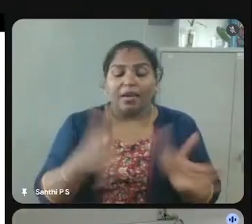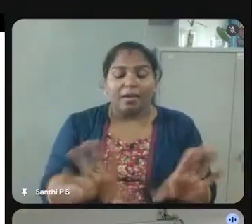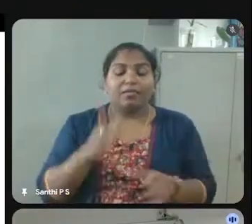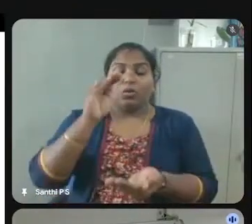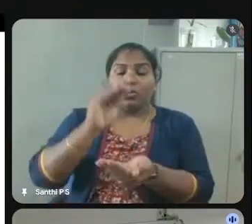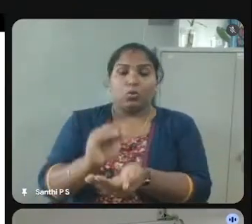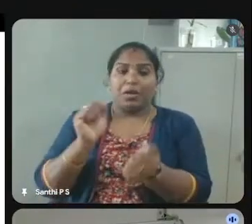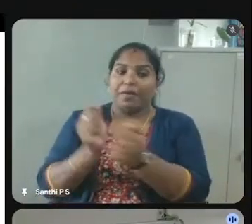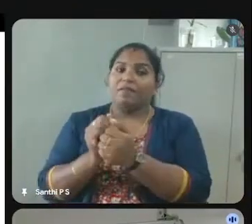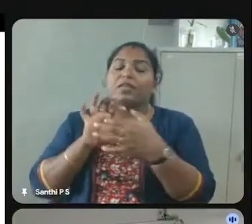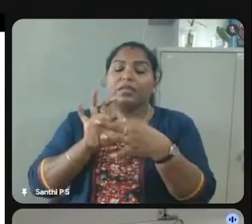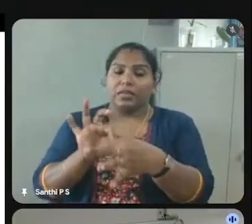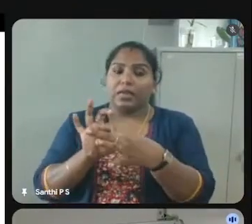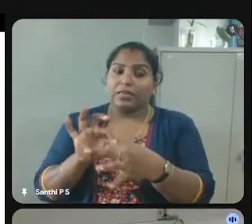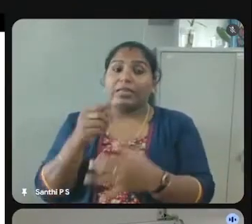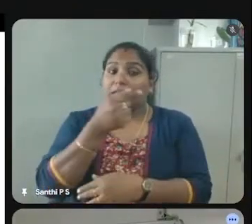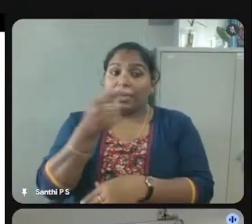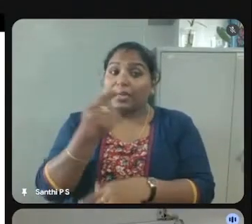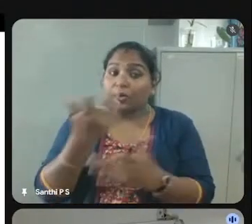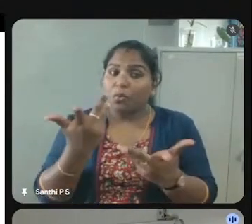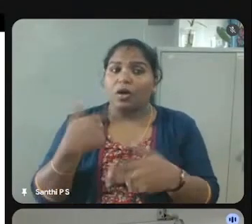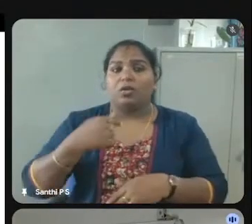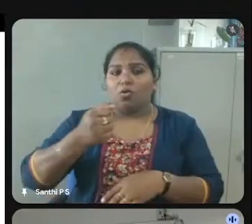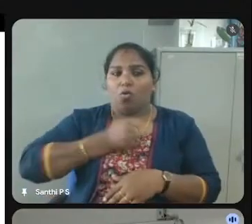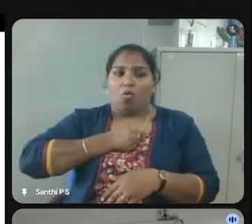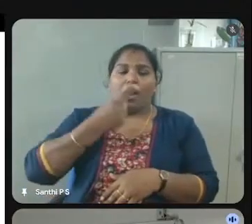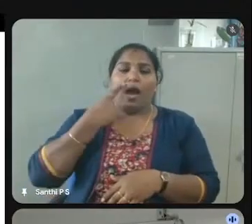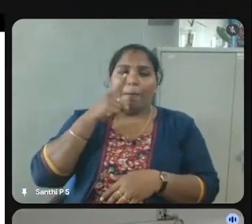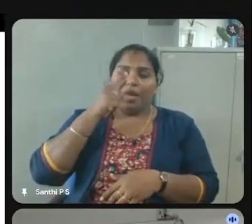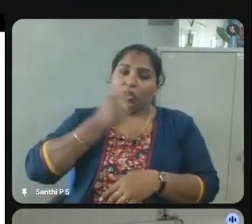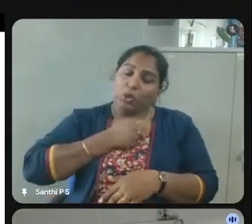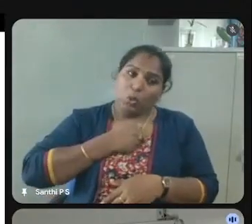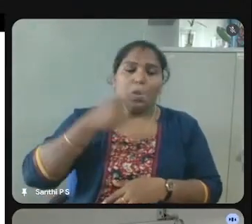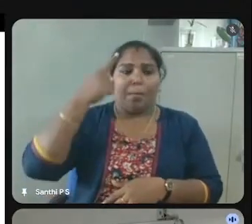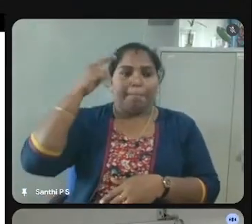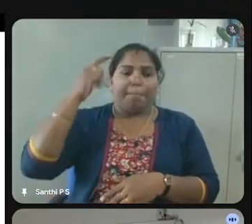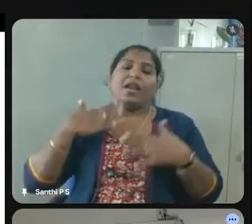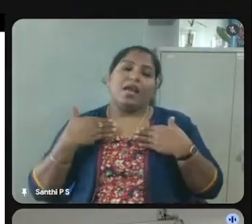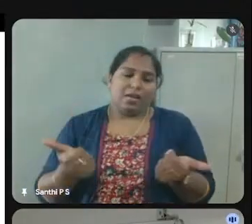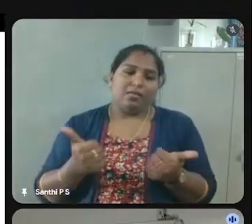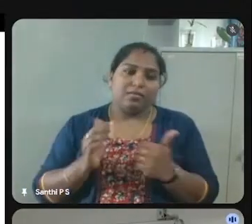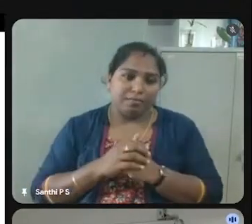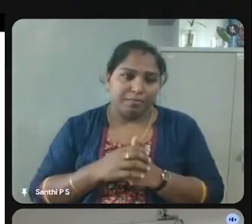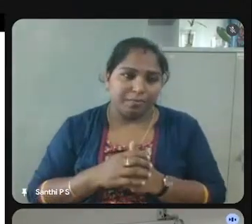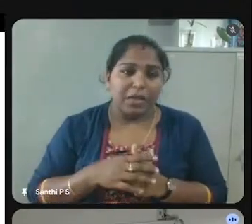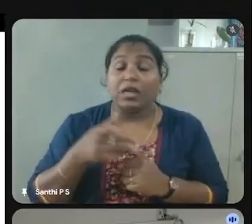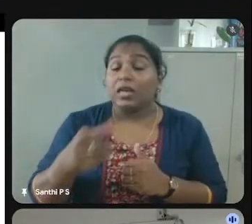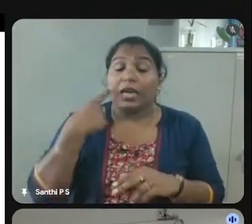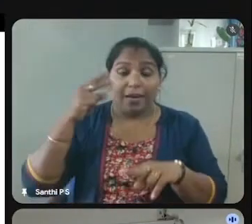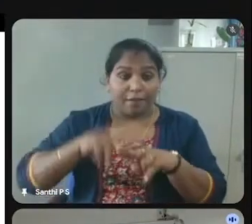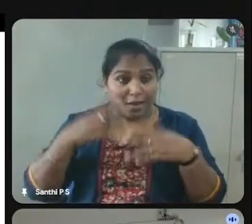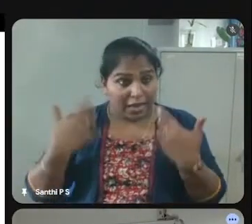ബന്ധത്തിനെയും അത് ബാധിക്കുന്നുണ്ട്. നമ്മുടെ മാനസികാരോഗ്യം, കുട്ടിയുമായിട്ടുള്ള ബന്ധം നിലനിർത്തേണ്ടതിന്റെ പ്രാധാന്യത്തെയും ബാധിക്കുന്നുണ്ട്